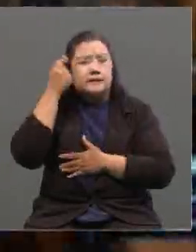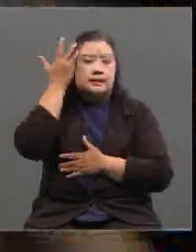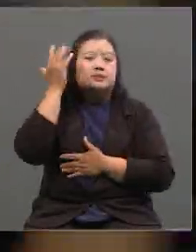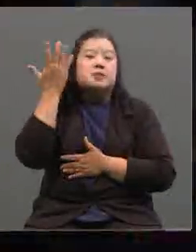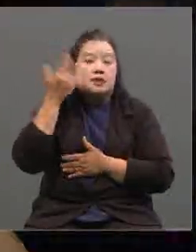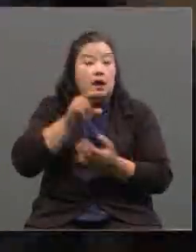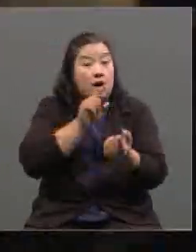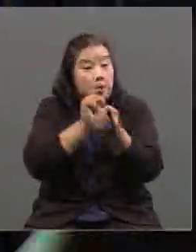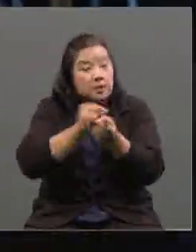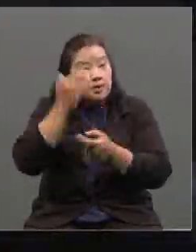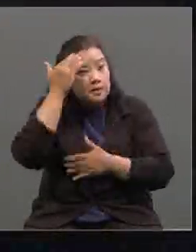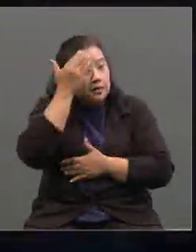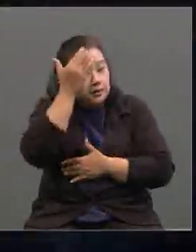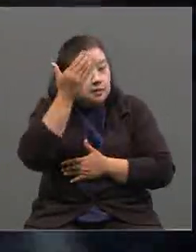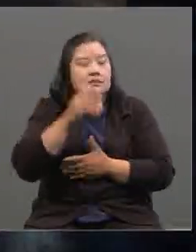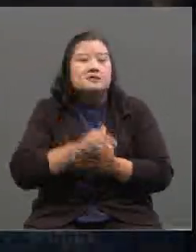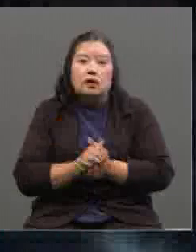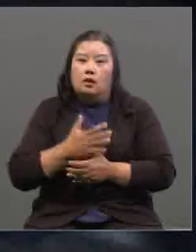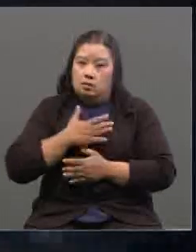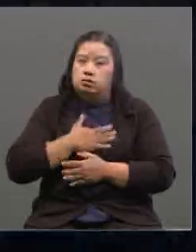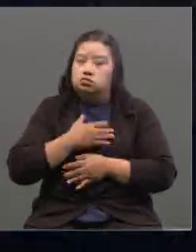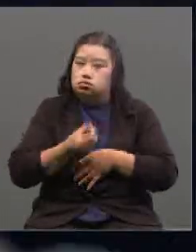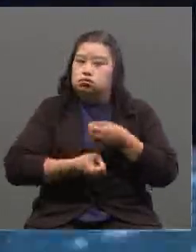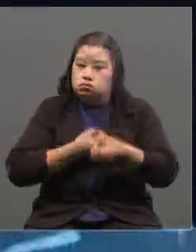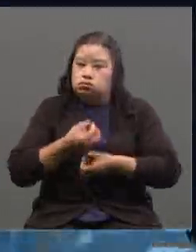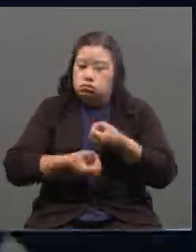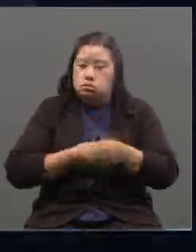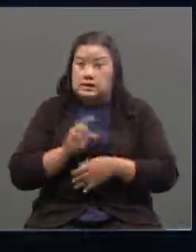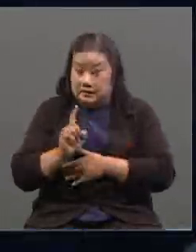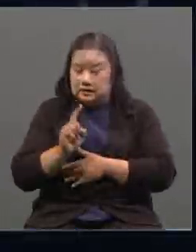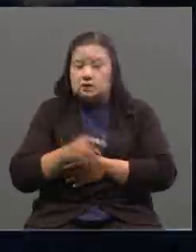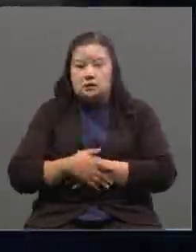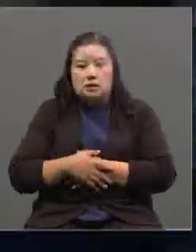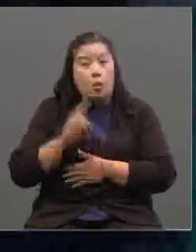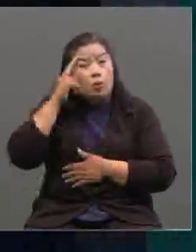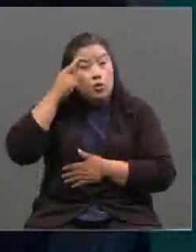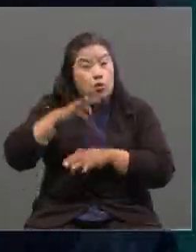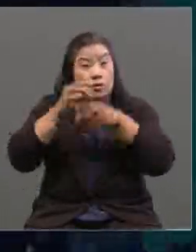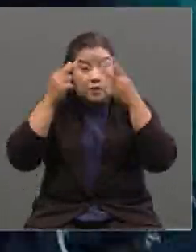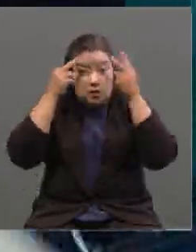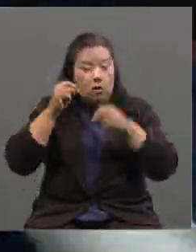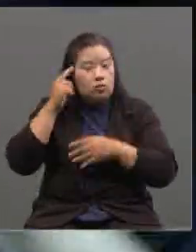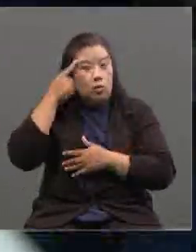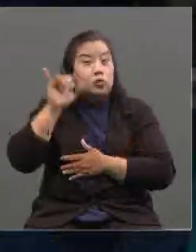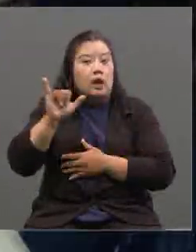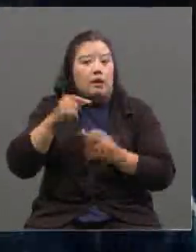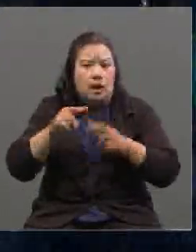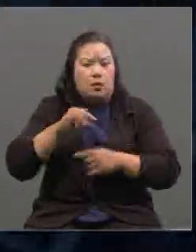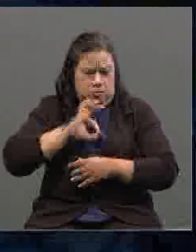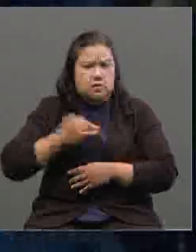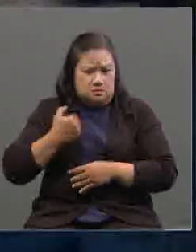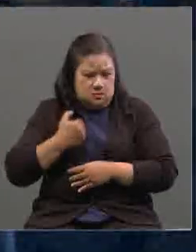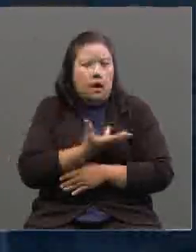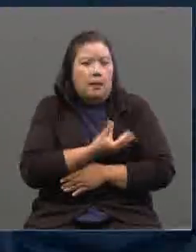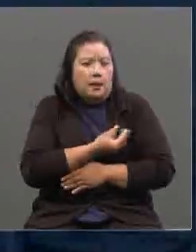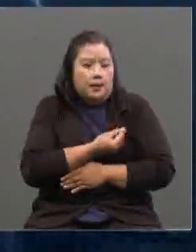ชนที่มารอทำข่าวโดยบอกความรู้สึกว่าก่อนรู้ผลโหวตรู้สึกตื่นเต้นกับผลโหวตที่จะเกิดขึ้นและถึงเวลาแล้วค่ะไม่ว่